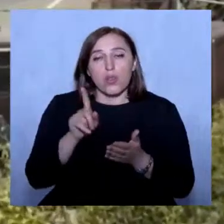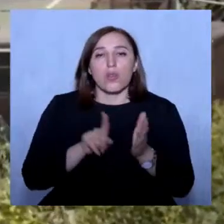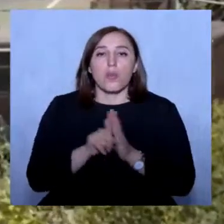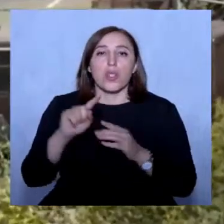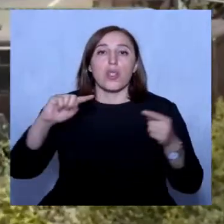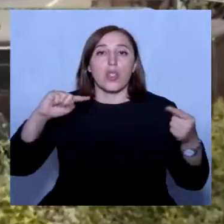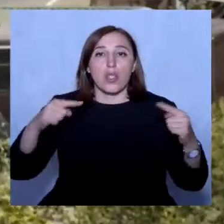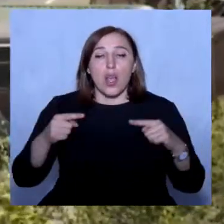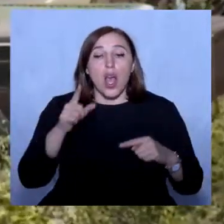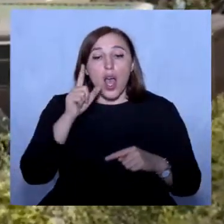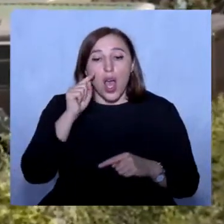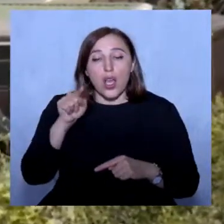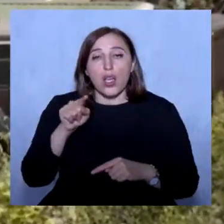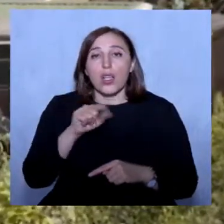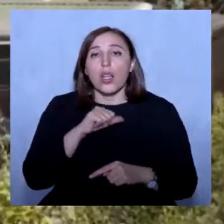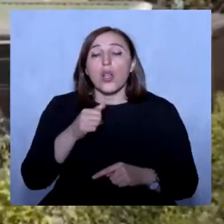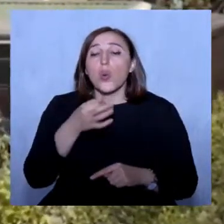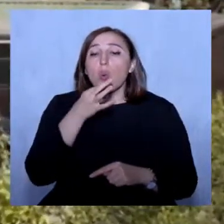էր վերցնել։